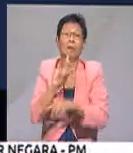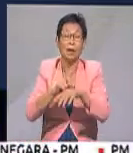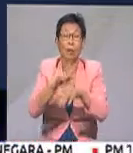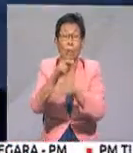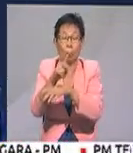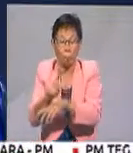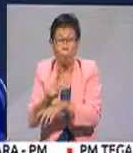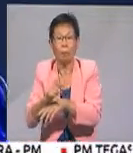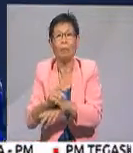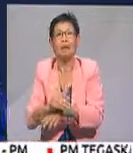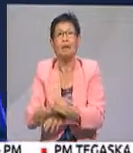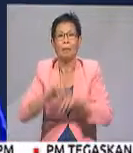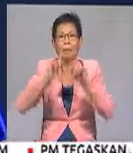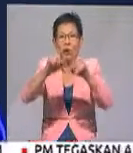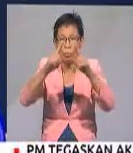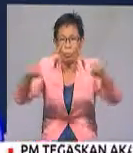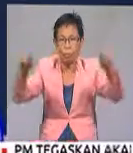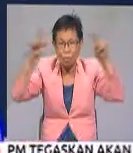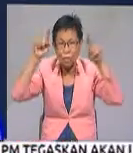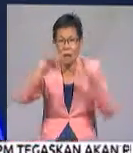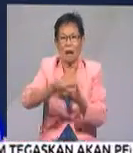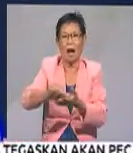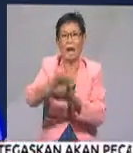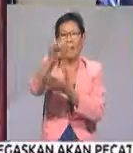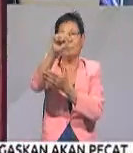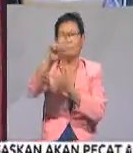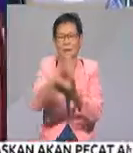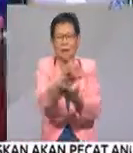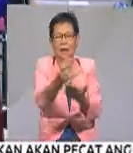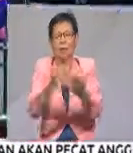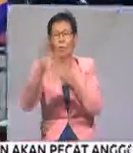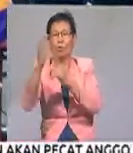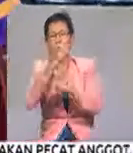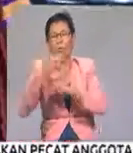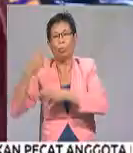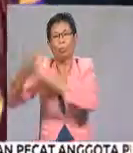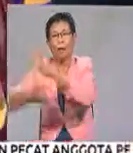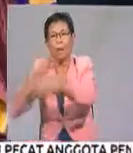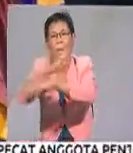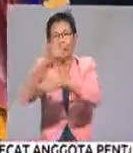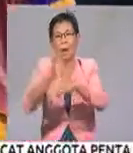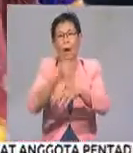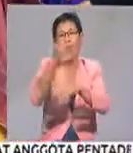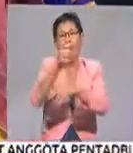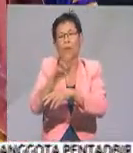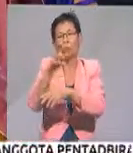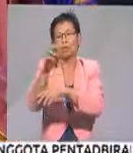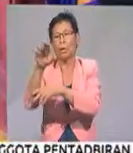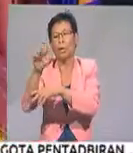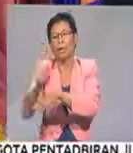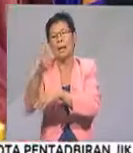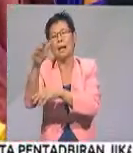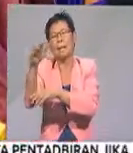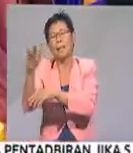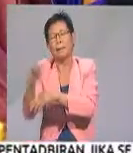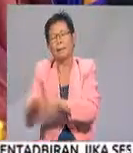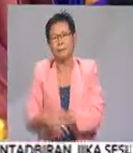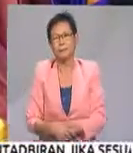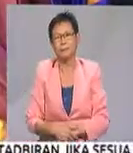Negara selepas menghadiri Convocation Akademi Seni Budaya dan Warisan Kebangsaan Aswara ke-15.